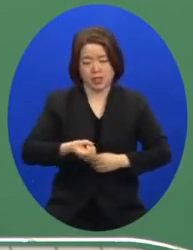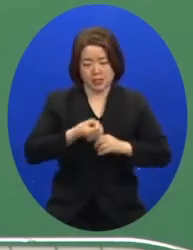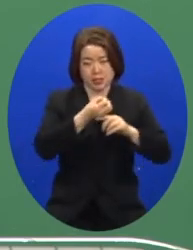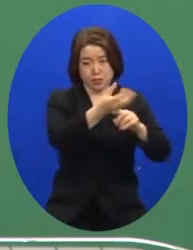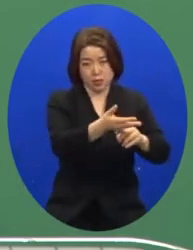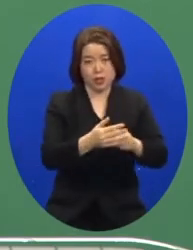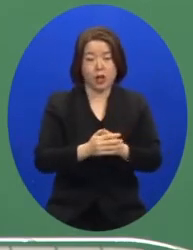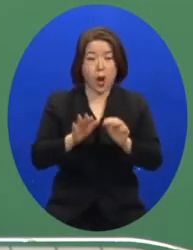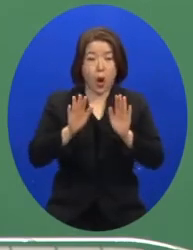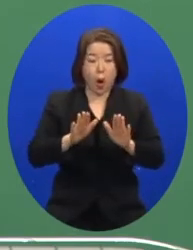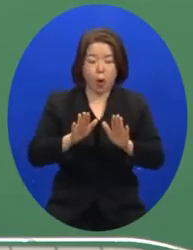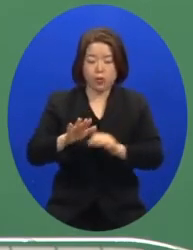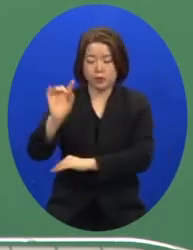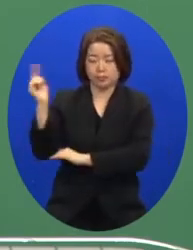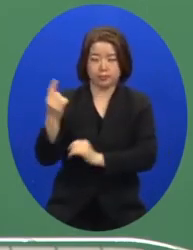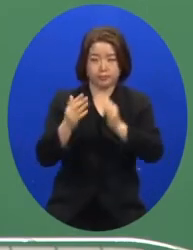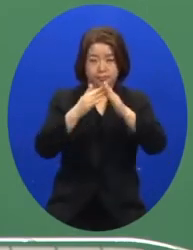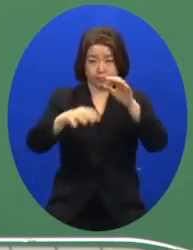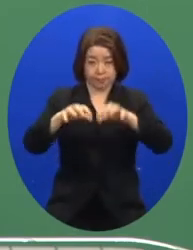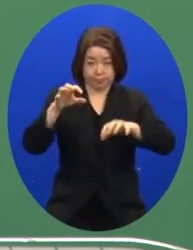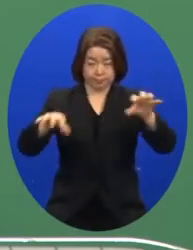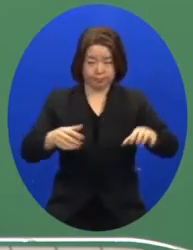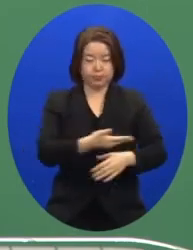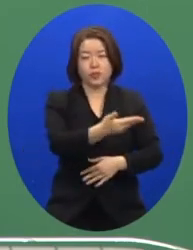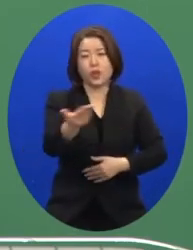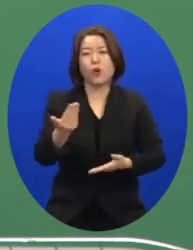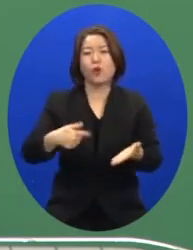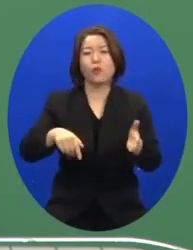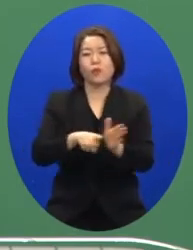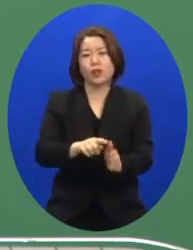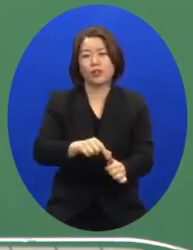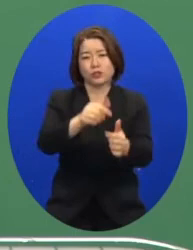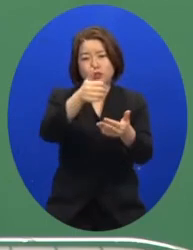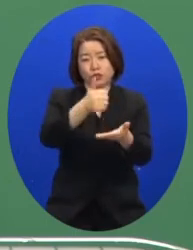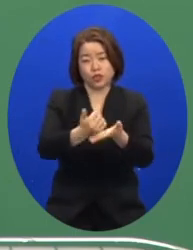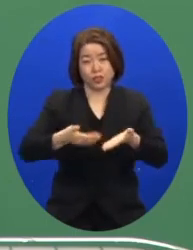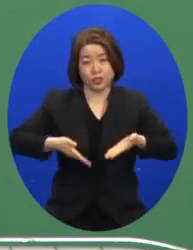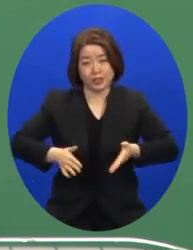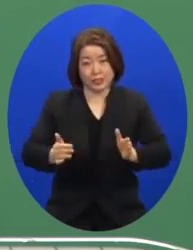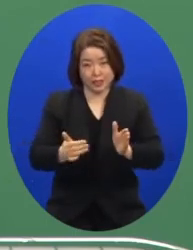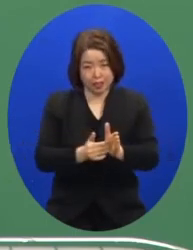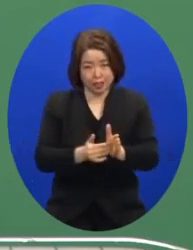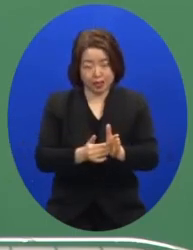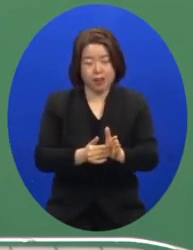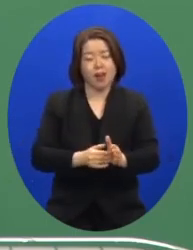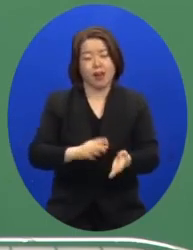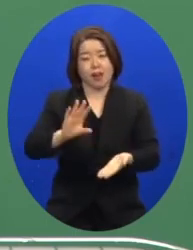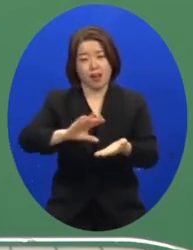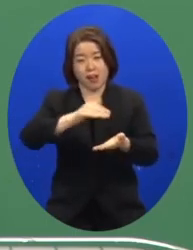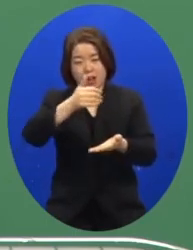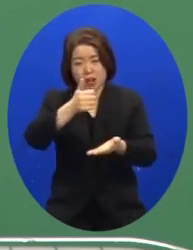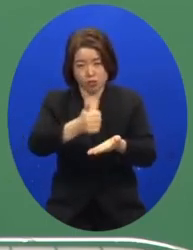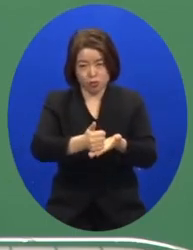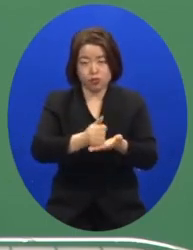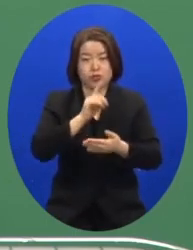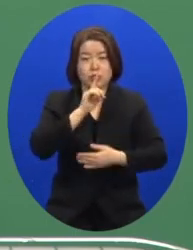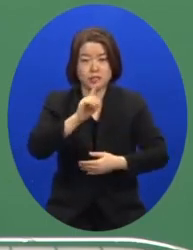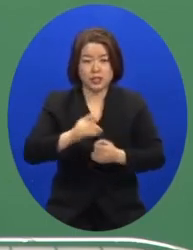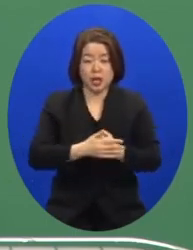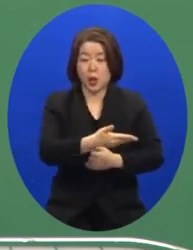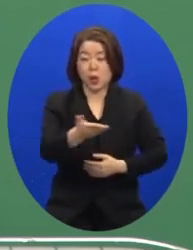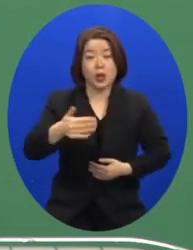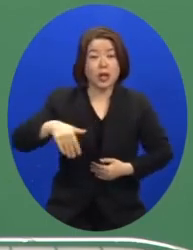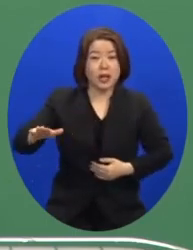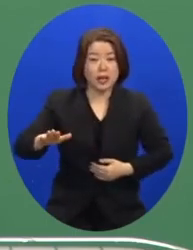오늘 다윗의 동네에 너희를 위하여 구주가 나셨으니 곧 그리스도 주시니라 너희가 가서